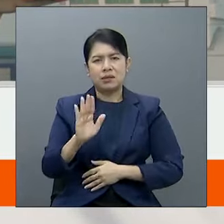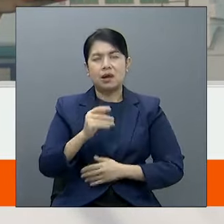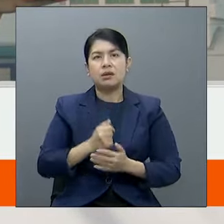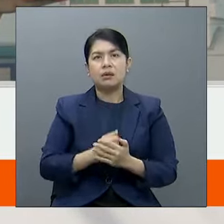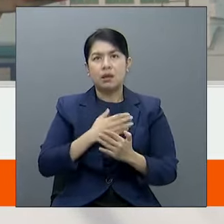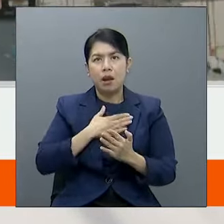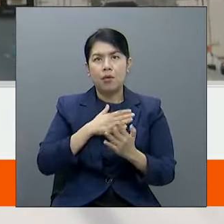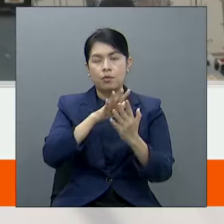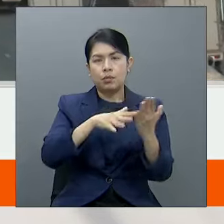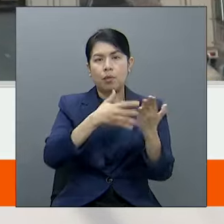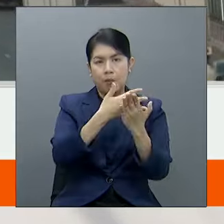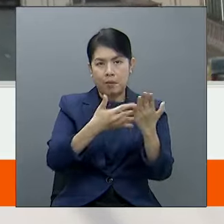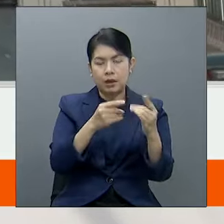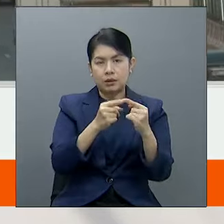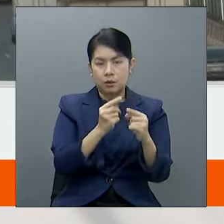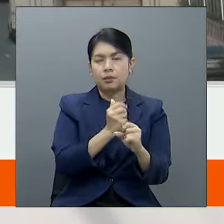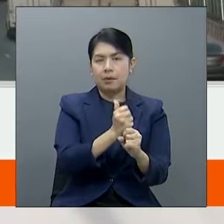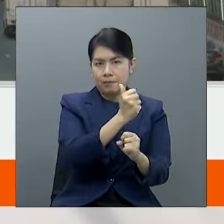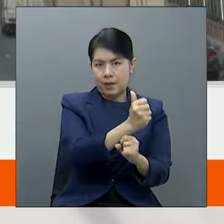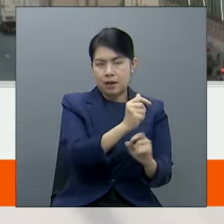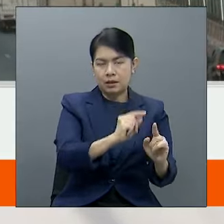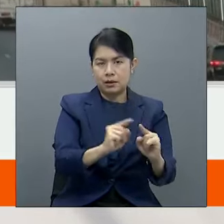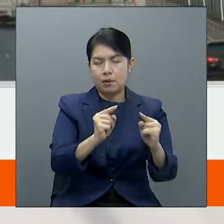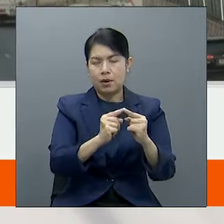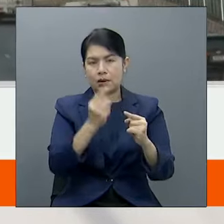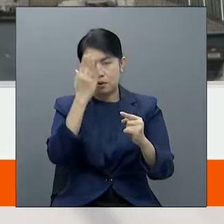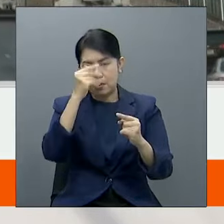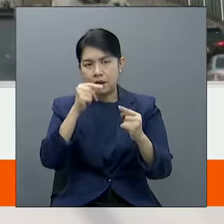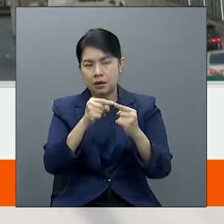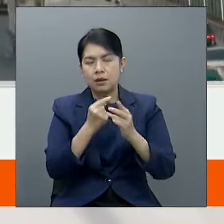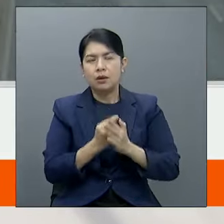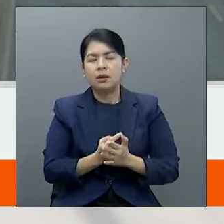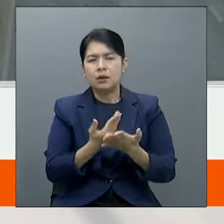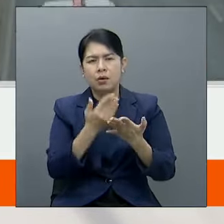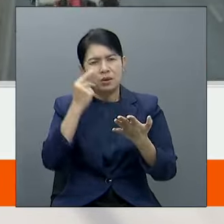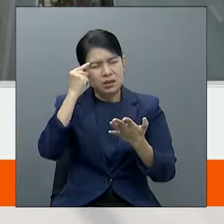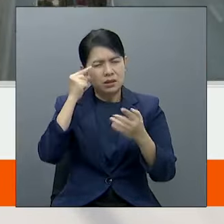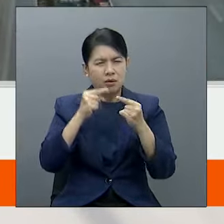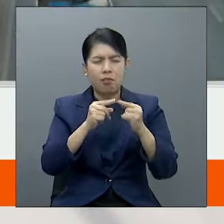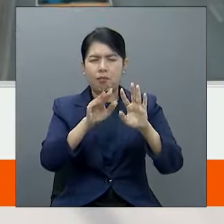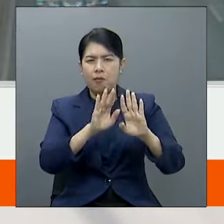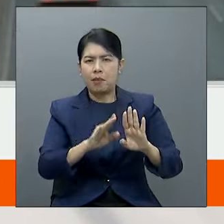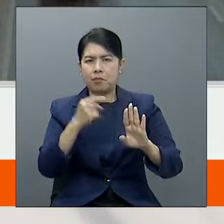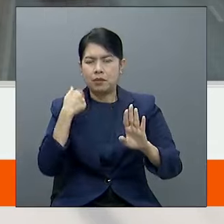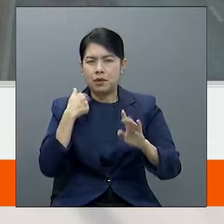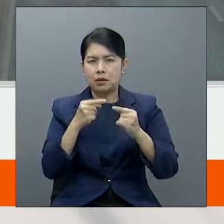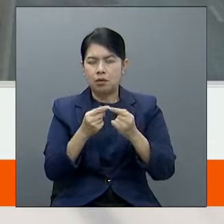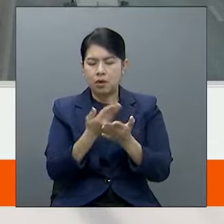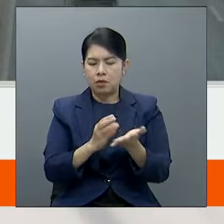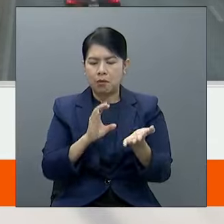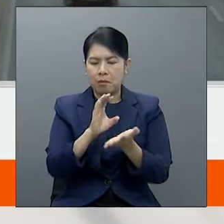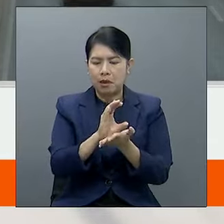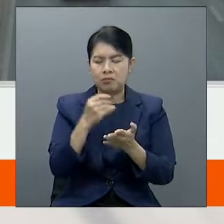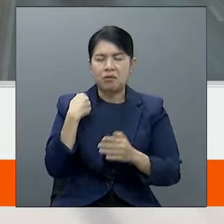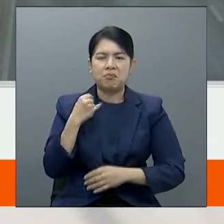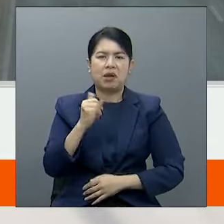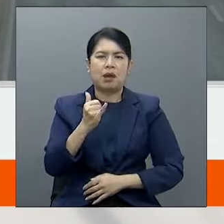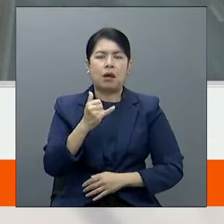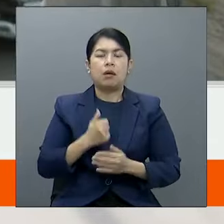ผนได้แล้วเราวางแผนได้ประมูลตรงนั้นตรงนี้เวลานั้นเวลานี้แต่บางทีเนี่ยเมื่องบประมาณมีการ